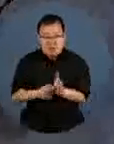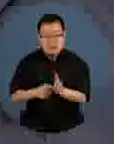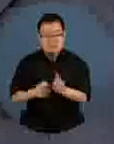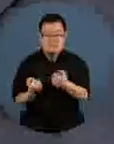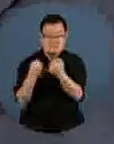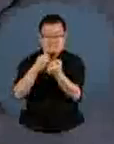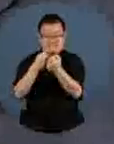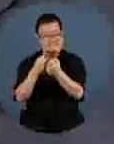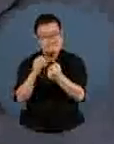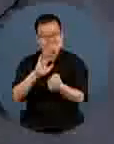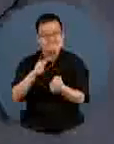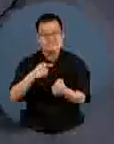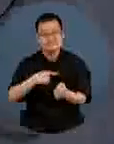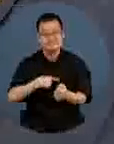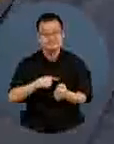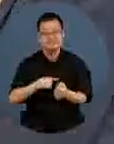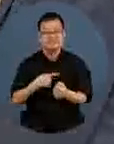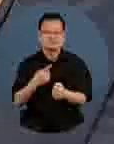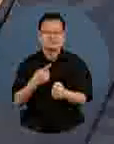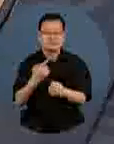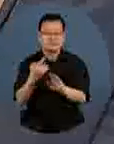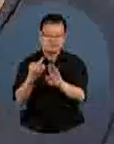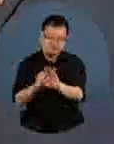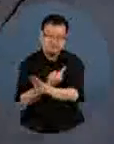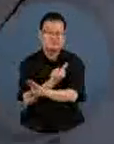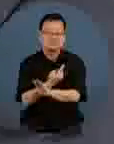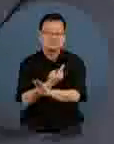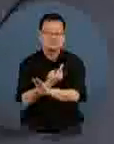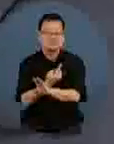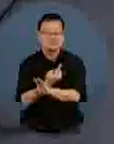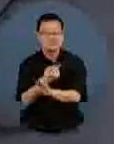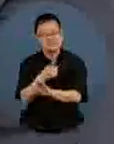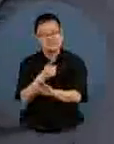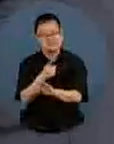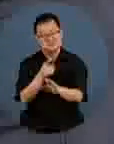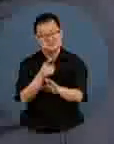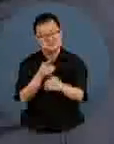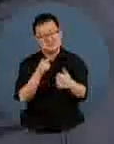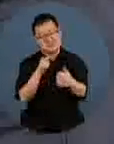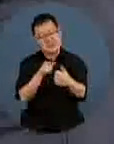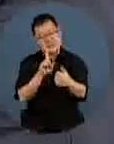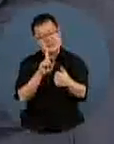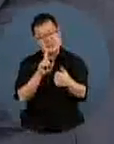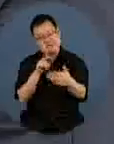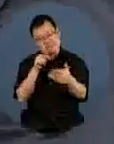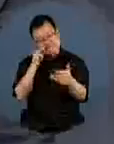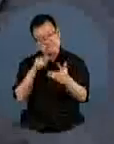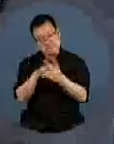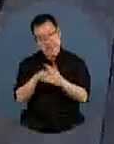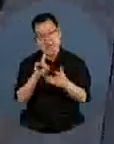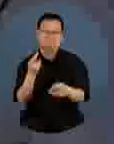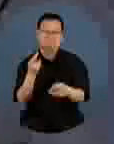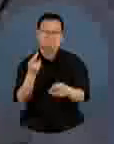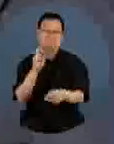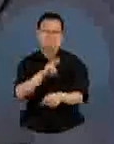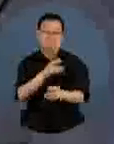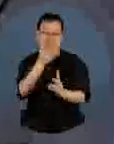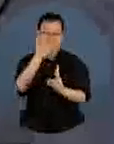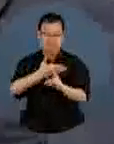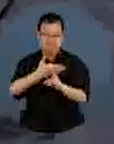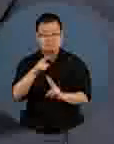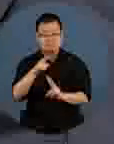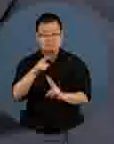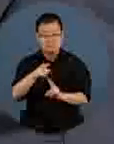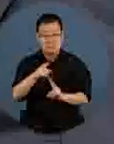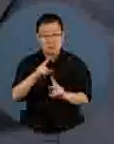급전을 피해서 네, 허영호 7단도 상대 기풍을 인식해서 침착하게 갈라쳤고요. 일일이